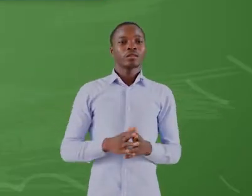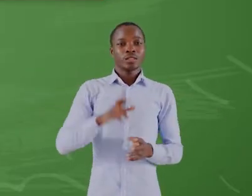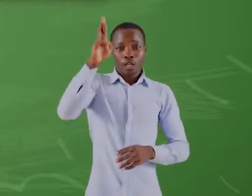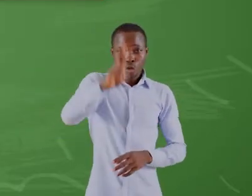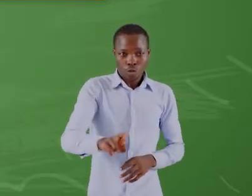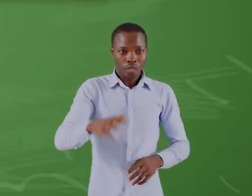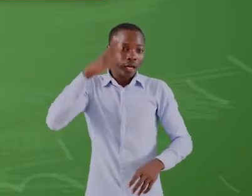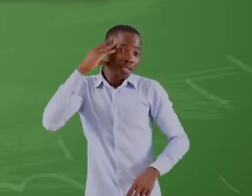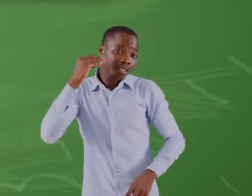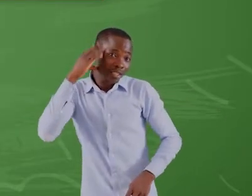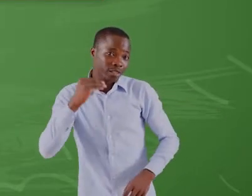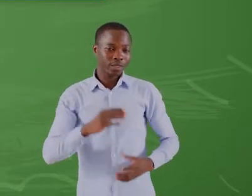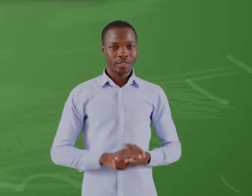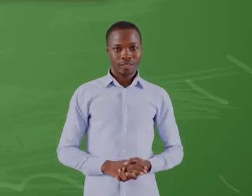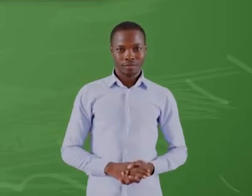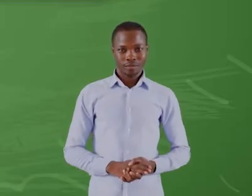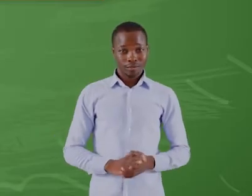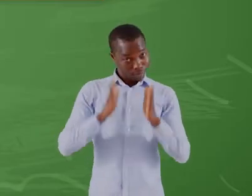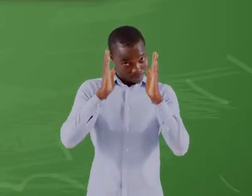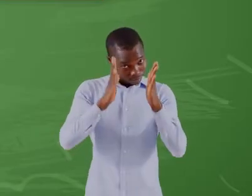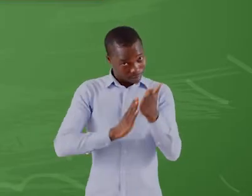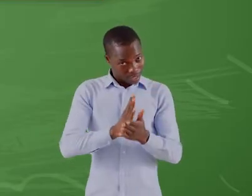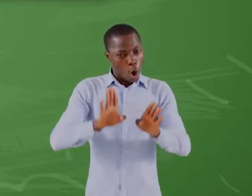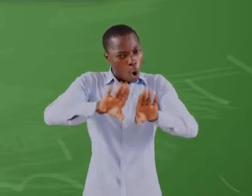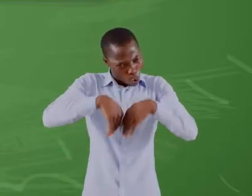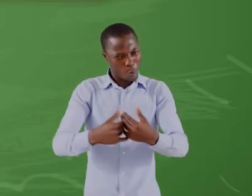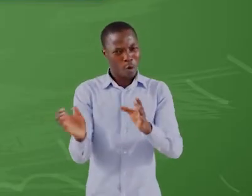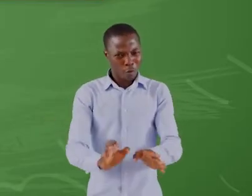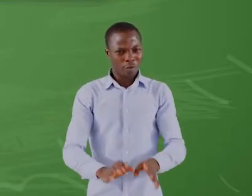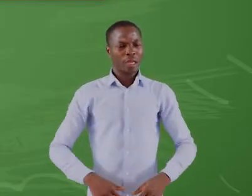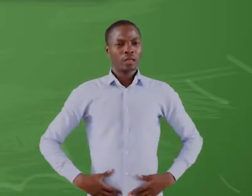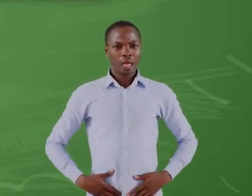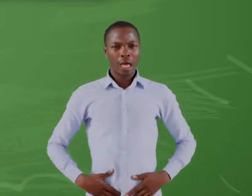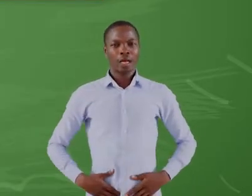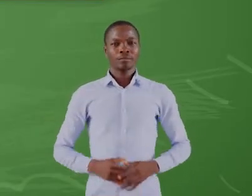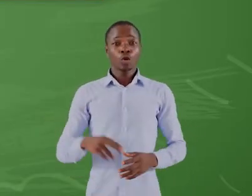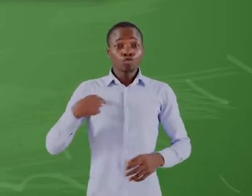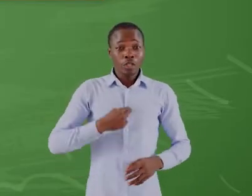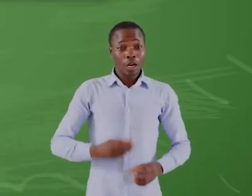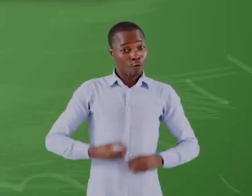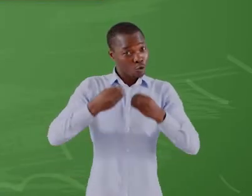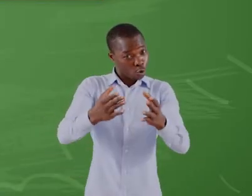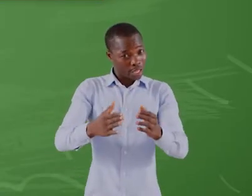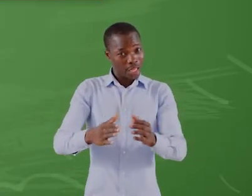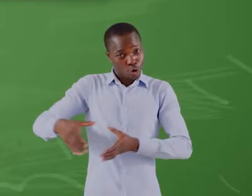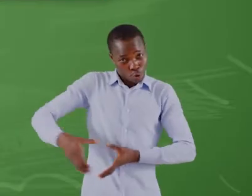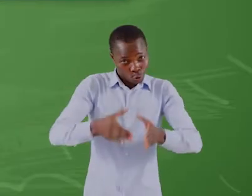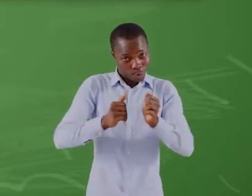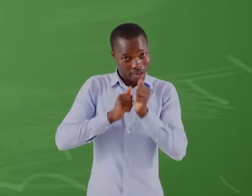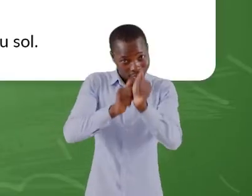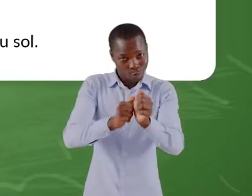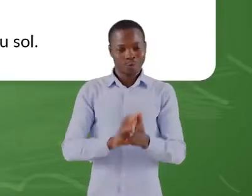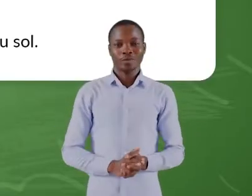résultats d'expérience. Mais comment on s'y prend? Alors, nous allons vous donner le protocole.